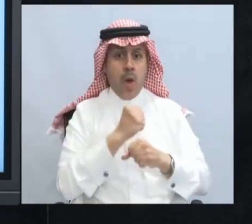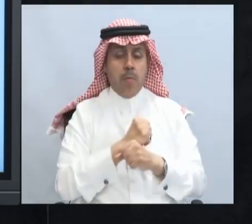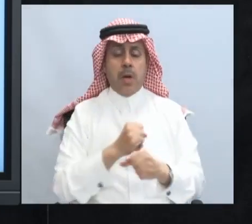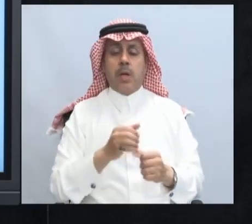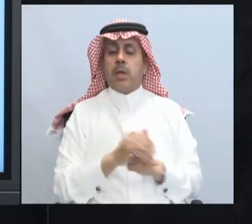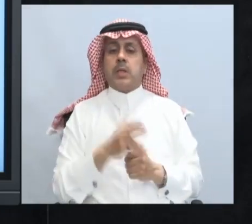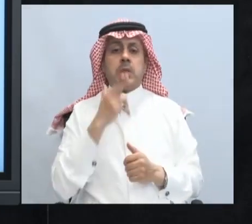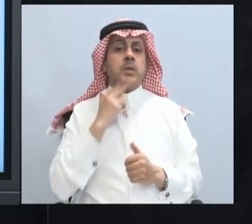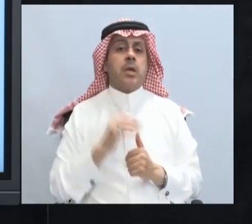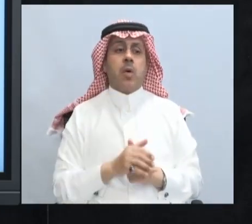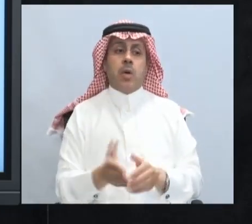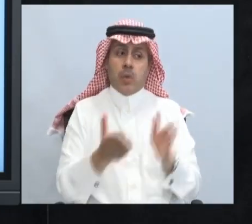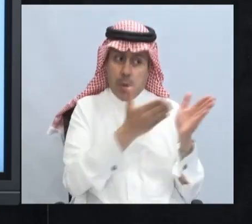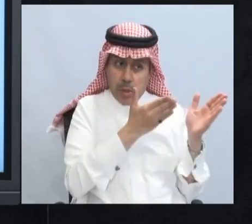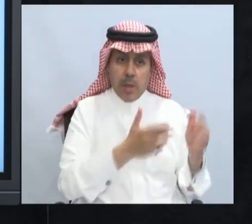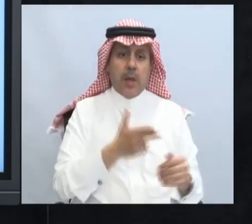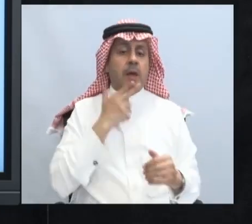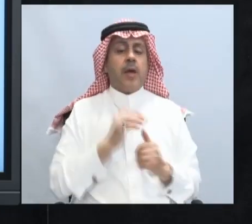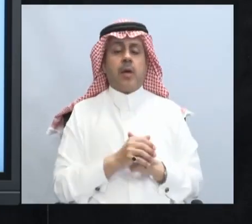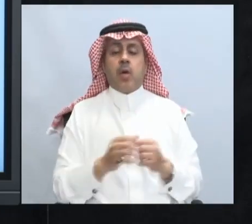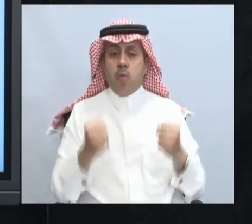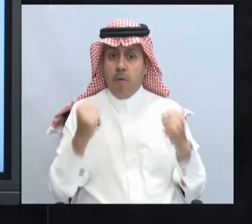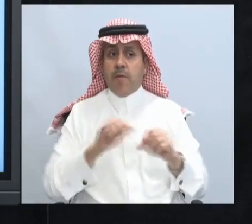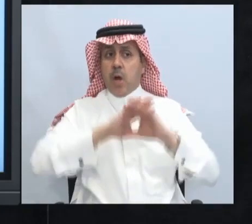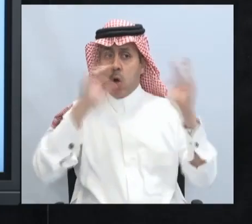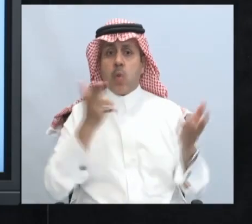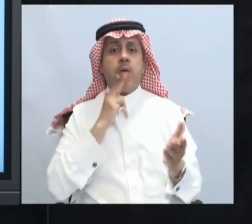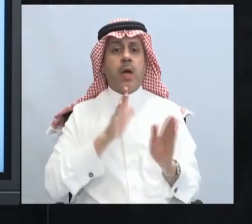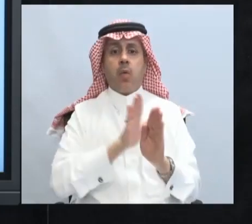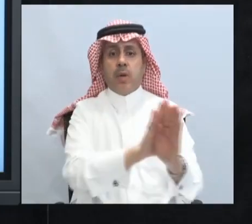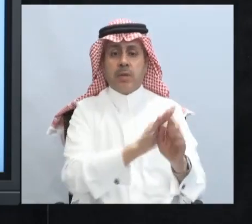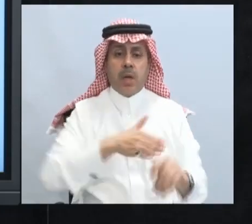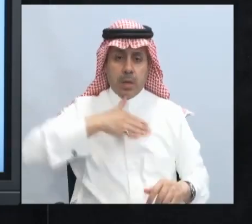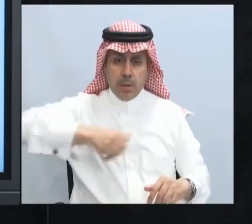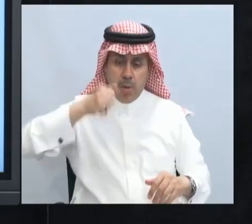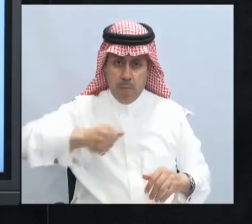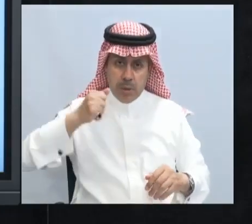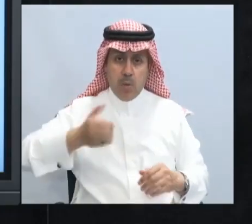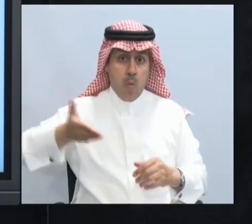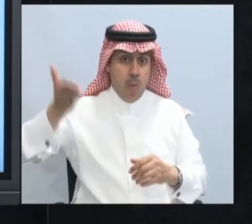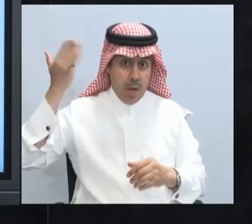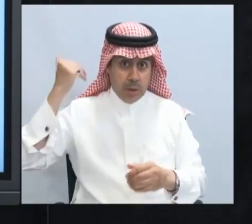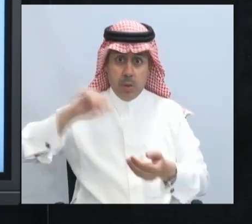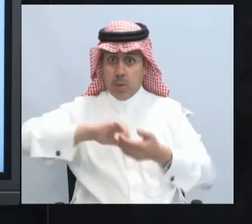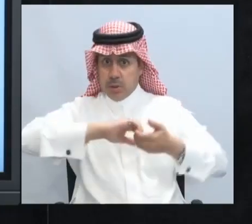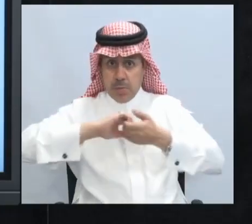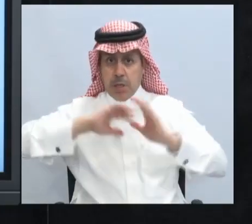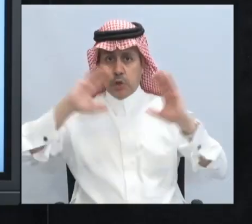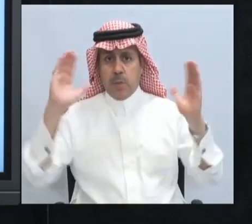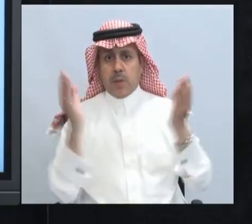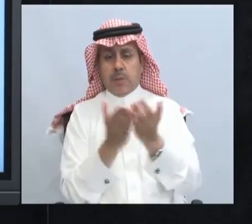الصالح ويلهمنا رشدنا وان يوفقنا لكل خير ويعيننا عليه وصلى الله على نبينا محمد واله وصحبه